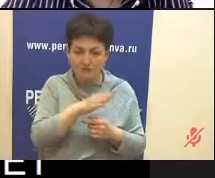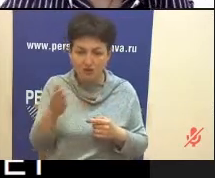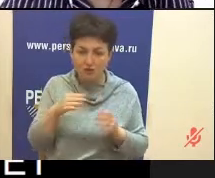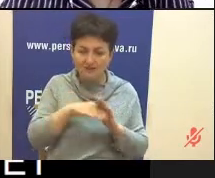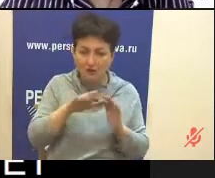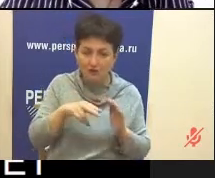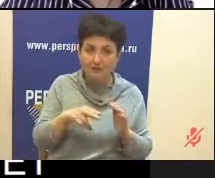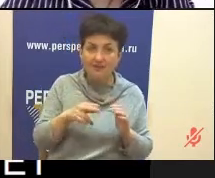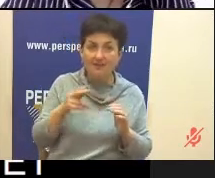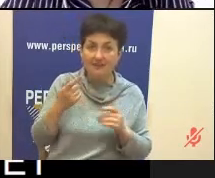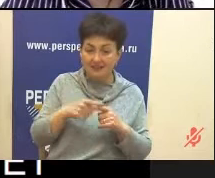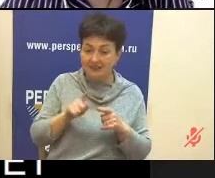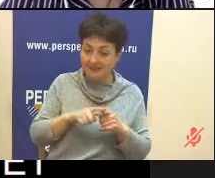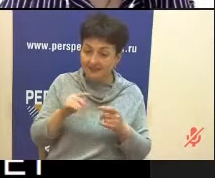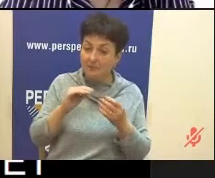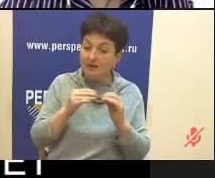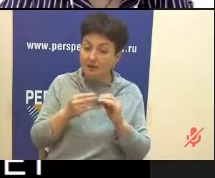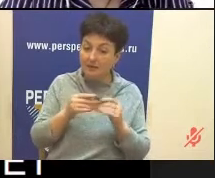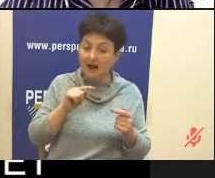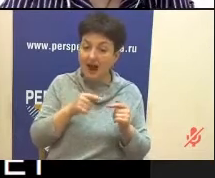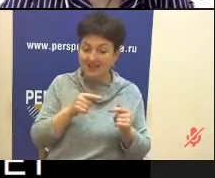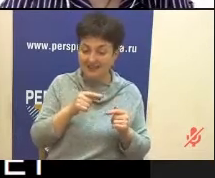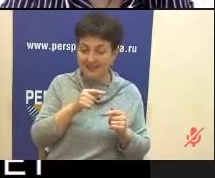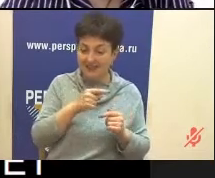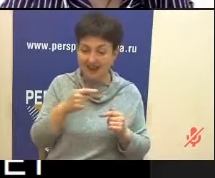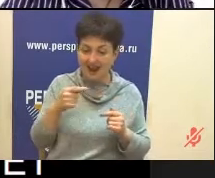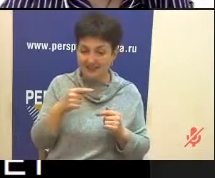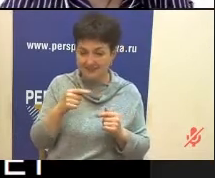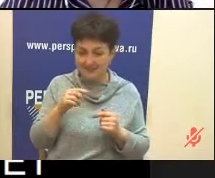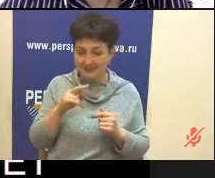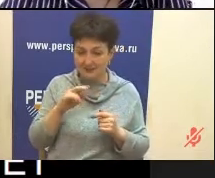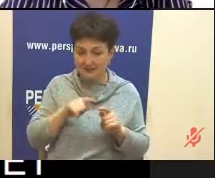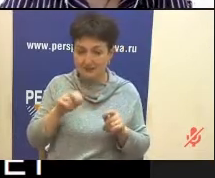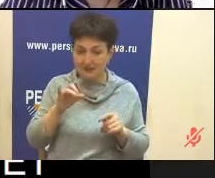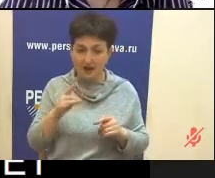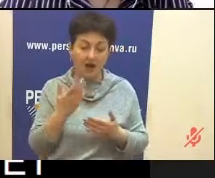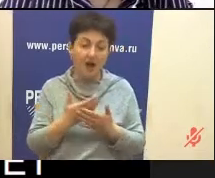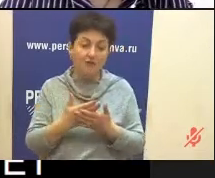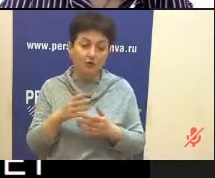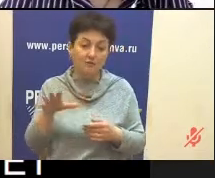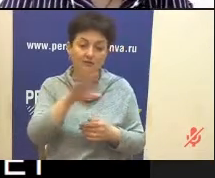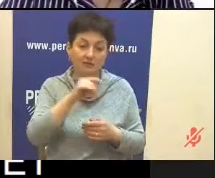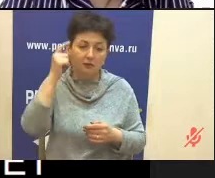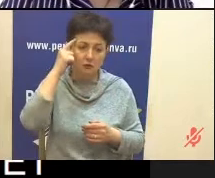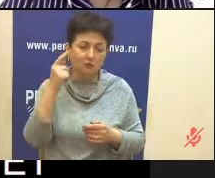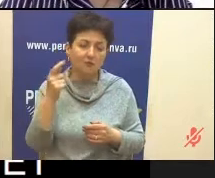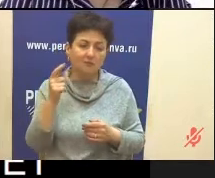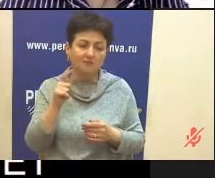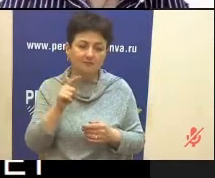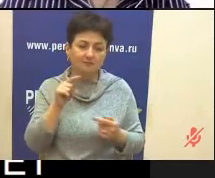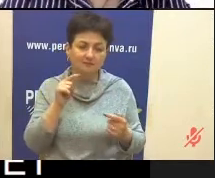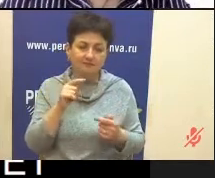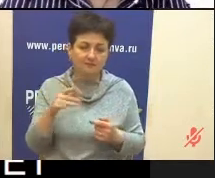фондами. И вот это как раз проблема антипиара для всех, потому что вроде бы вы, многие